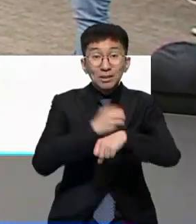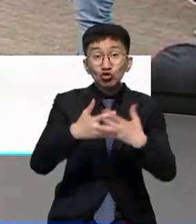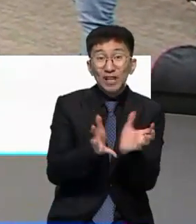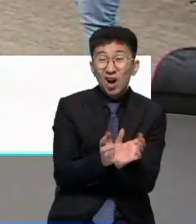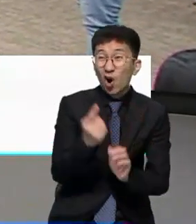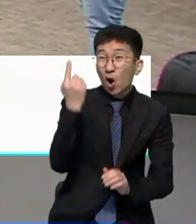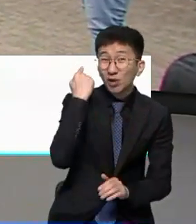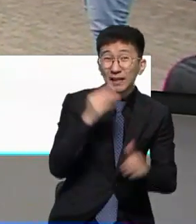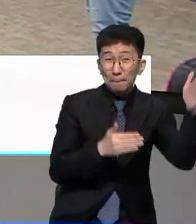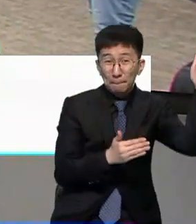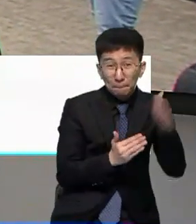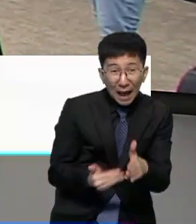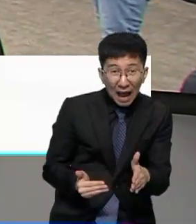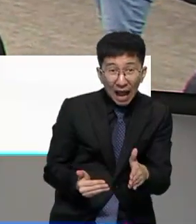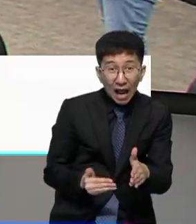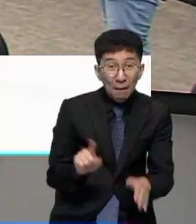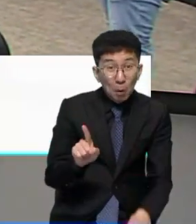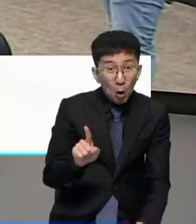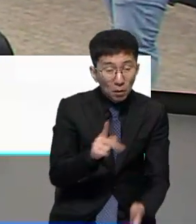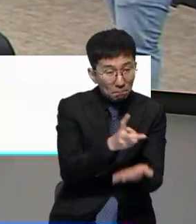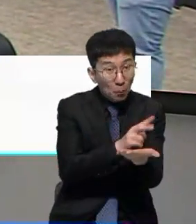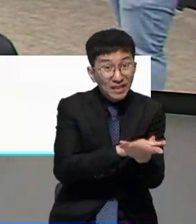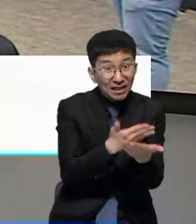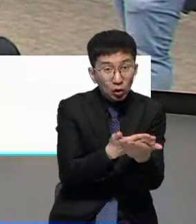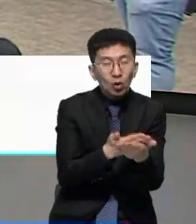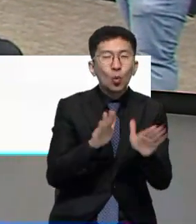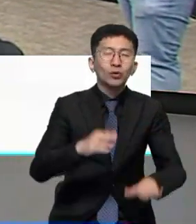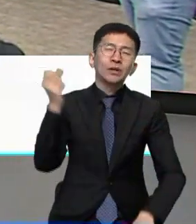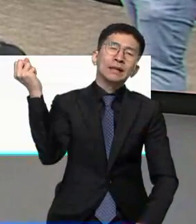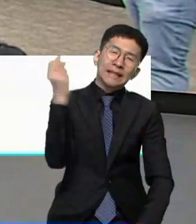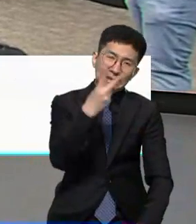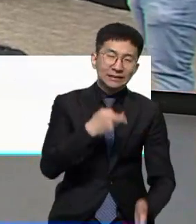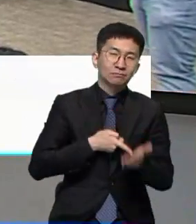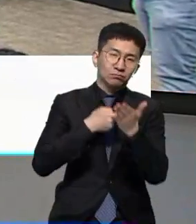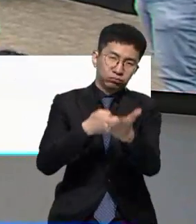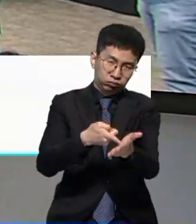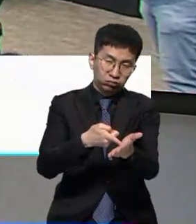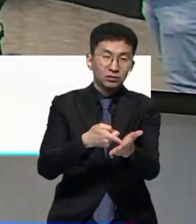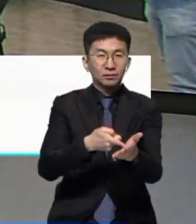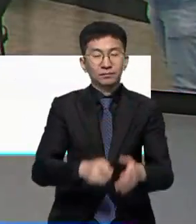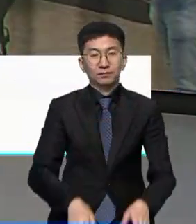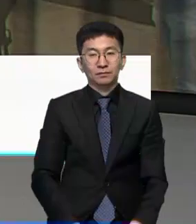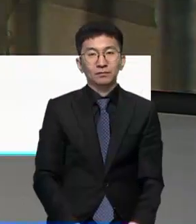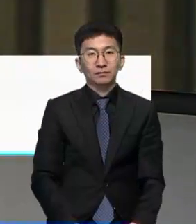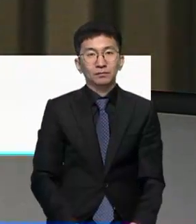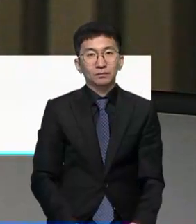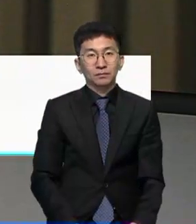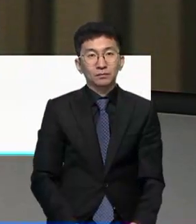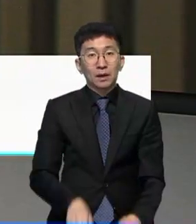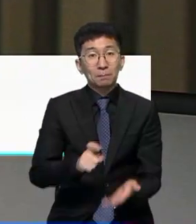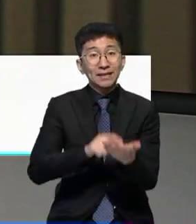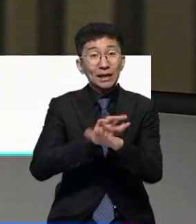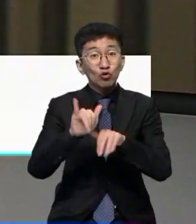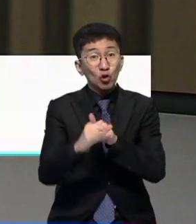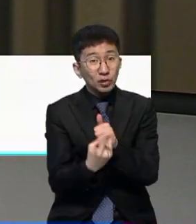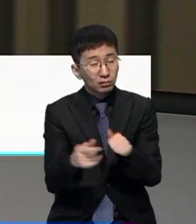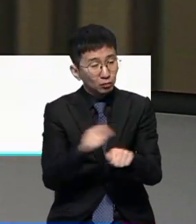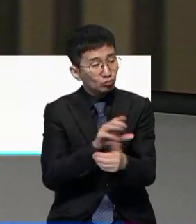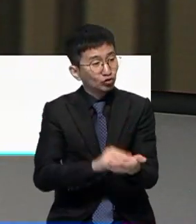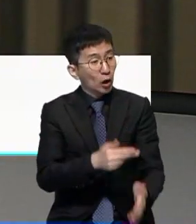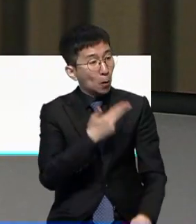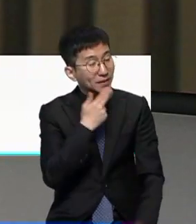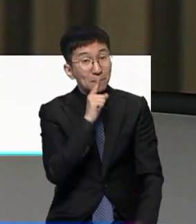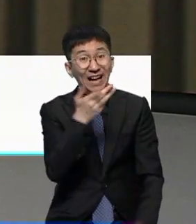민주당에서 어제 부결됐던 당헌 개정안이 하루 만에 다시 의결됐습니다. 비대위는 절차상의 문제가 없다고